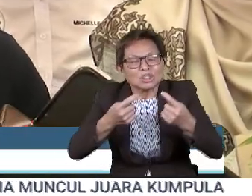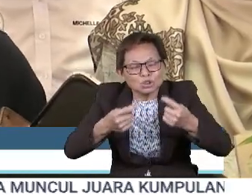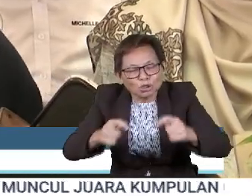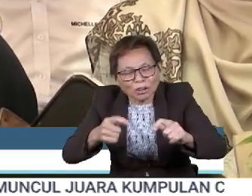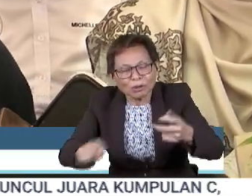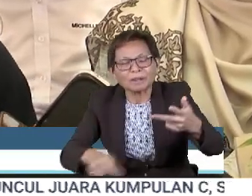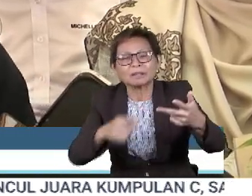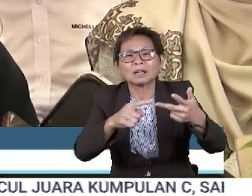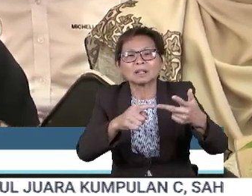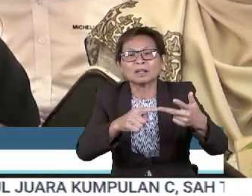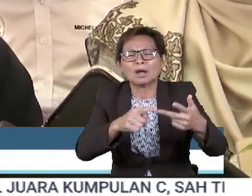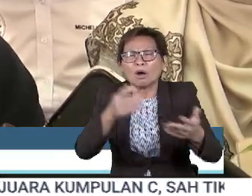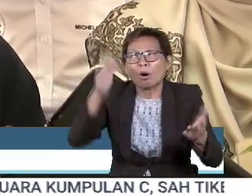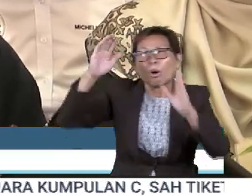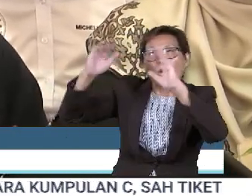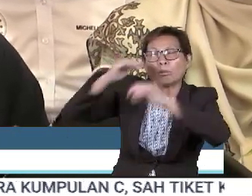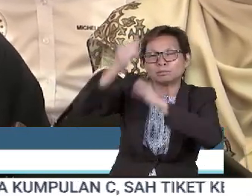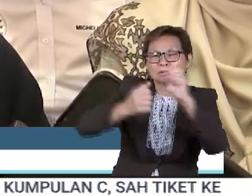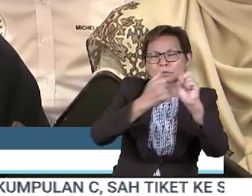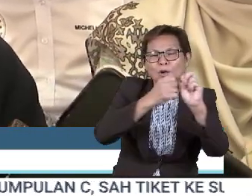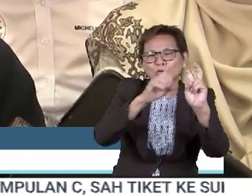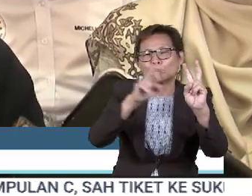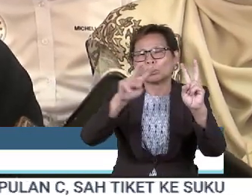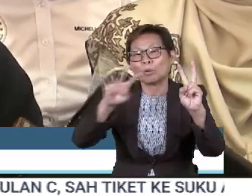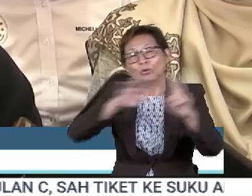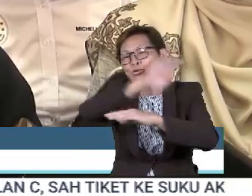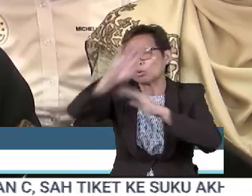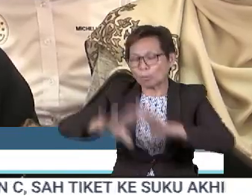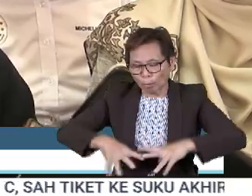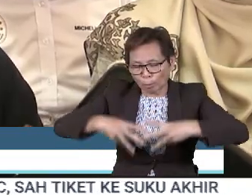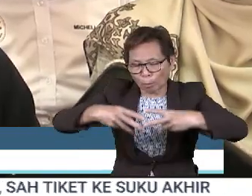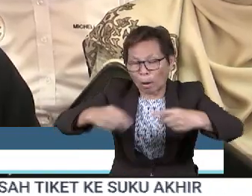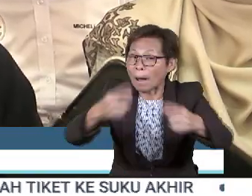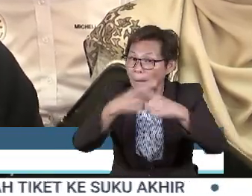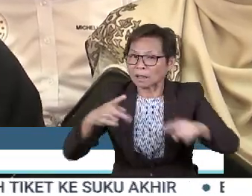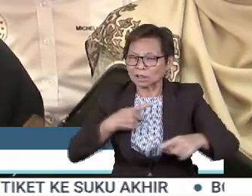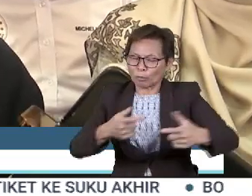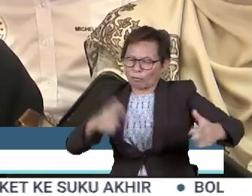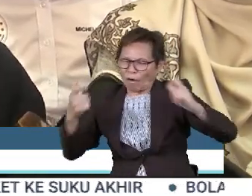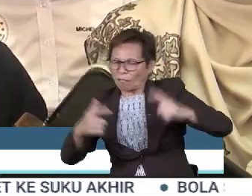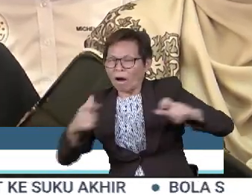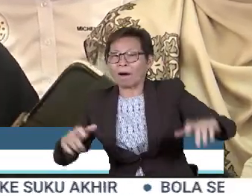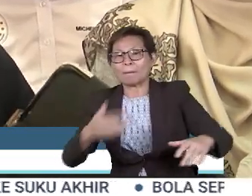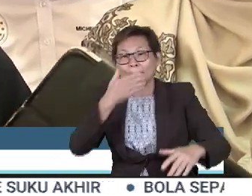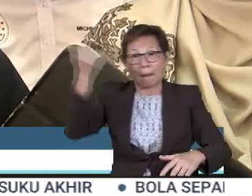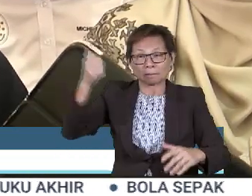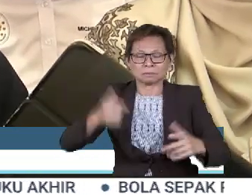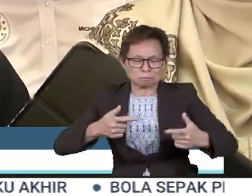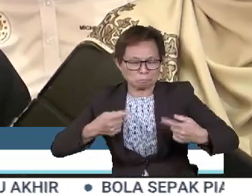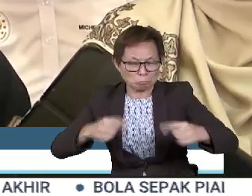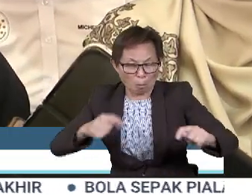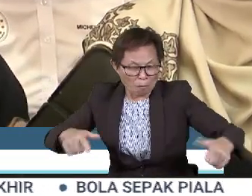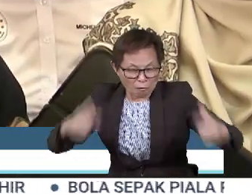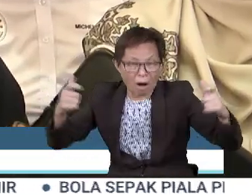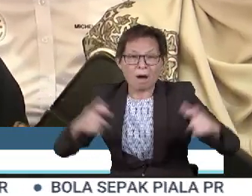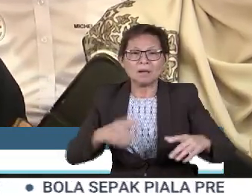sebagainya. So hopefully by next year semuanya berjalan baik, tapi kita akan cuba percepat sebaik mungkin. Saya juga akan monitor this project from day to